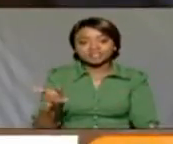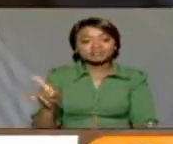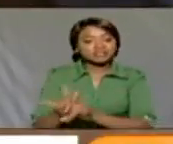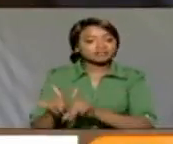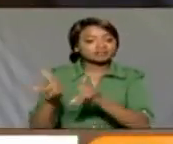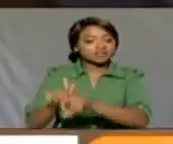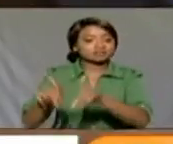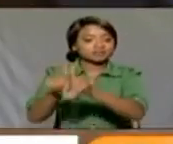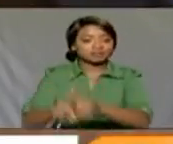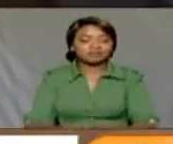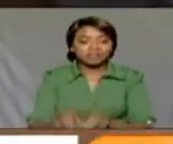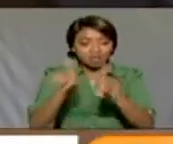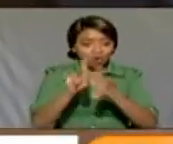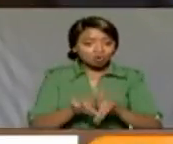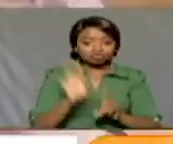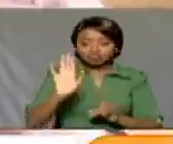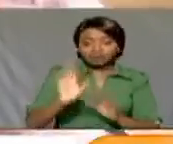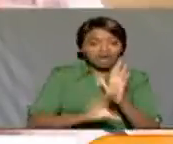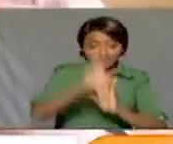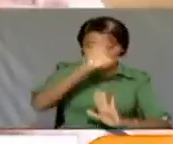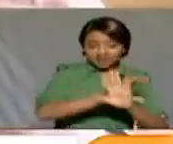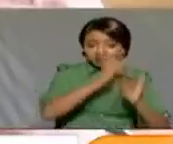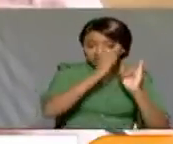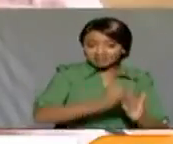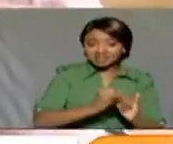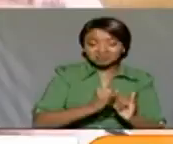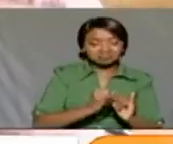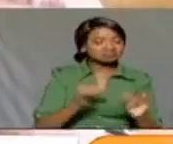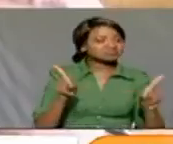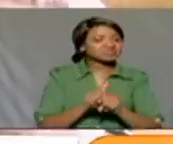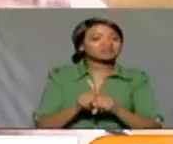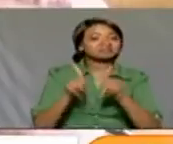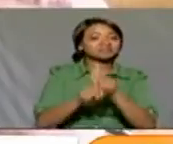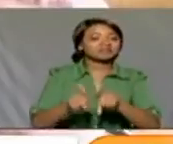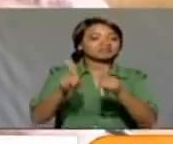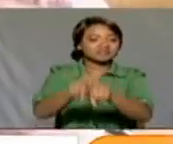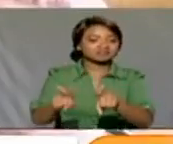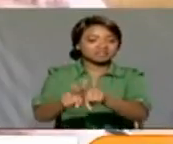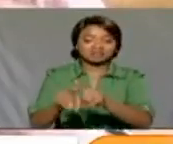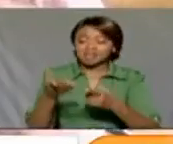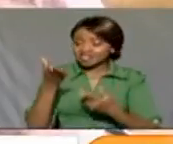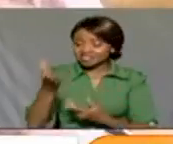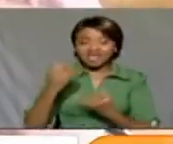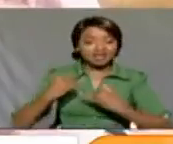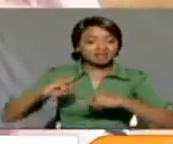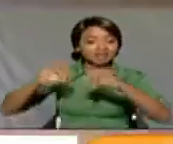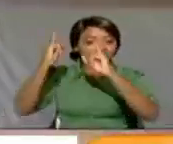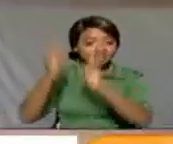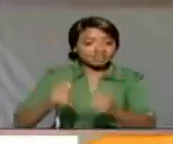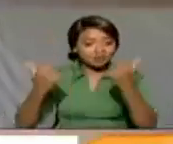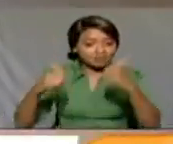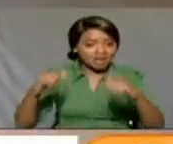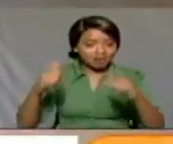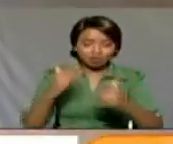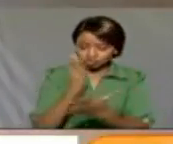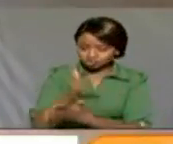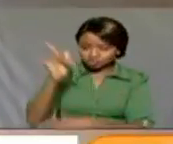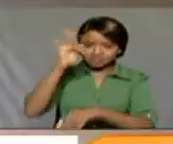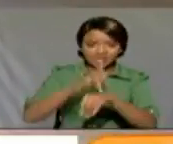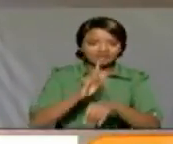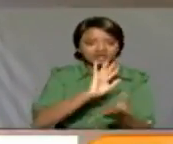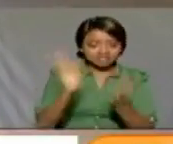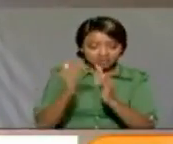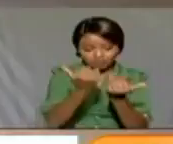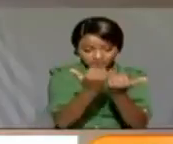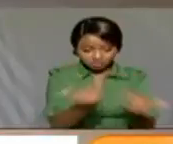vile. Mfumo wa masomo haujabadilika, swala ambalo kwa kiasi fulani wadadisi wa masala ya elimu wanasema linaathiri kwa pakubwa uwezo